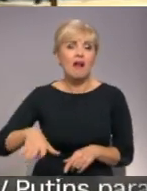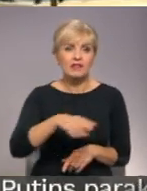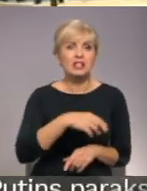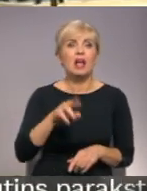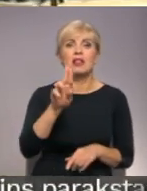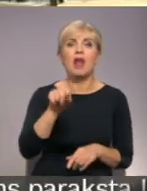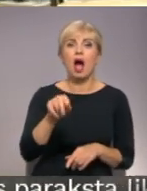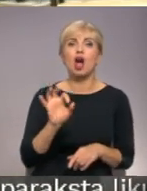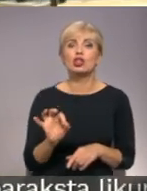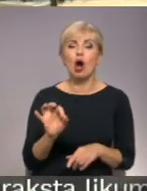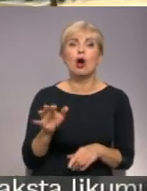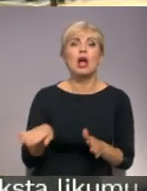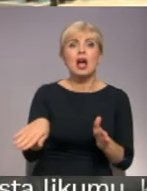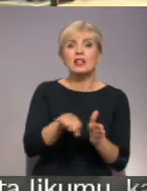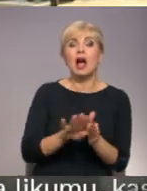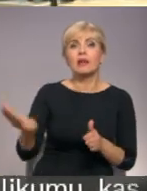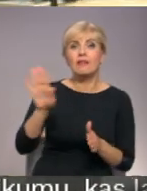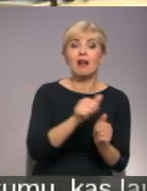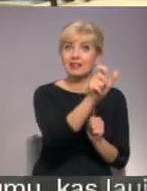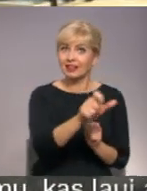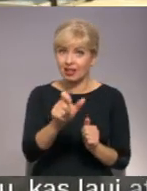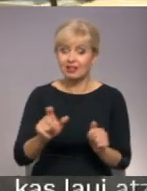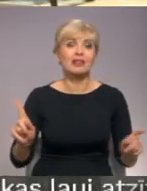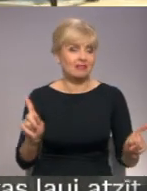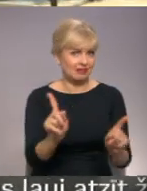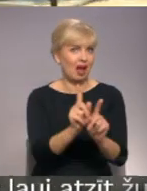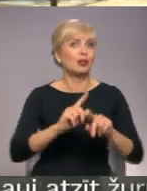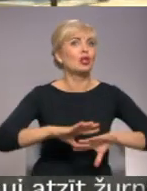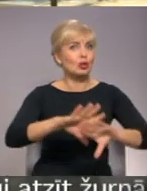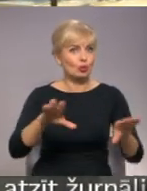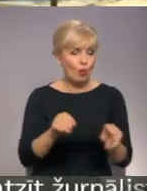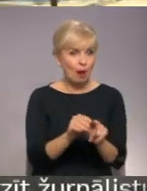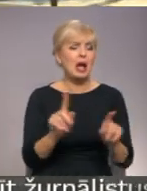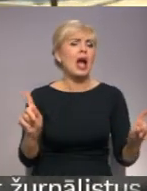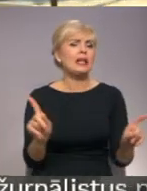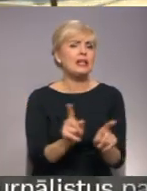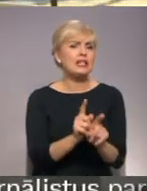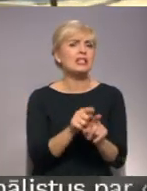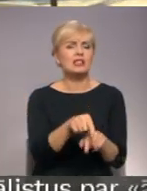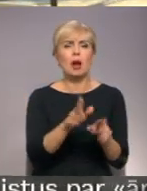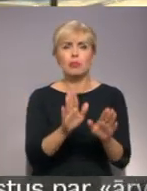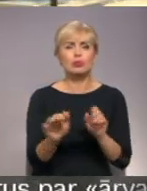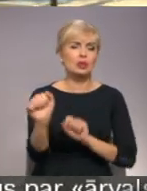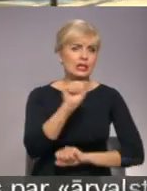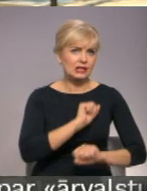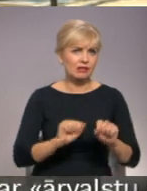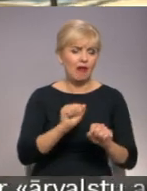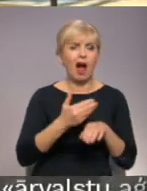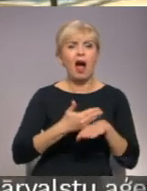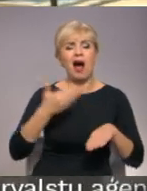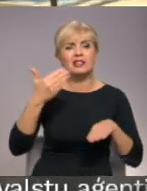NATO dalībvalstu līderi satiksies kopā. Šī tikšanās ir salīdzinoši īsa arī tāpēc, lai izvairītos no